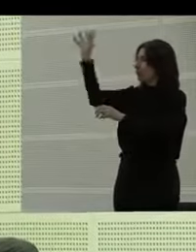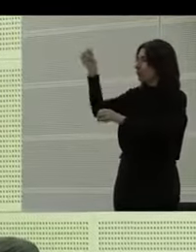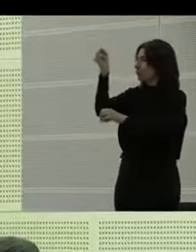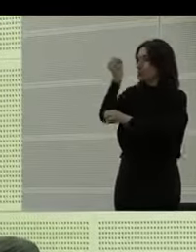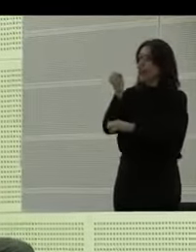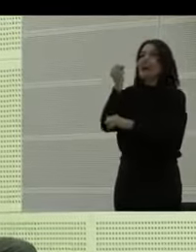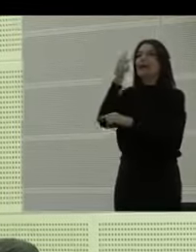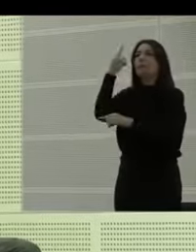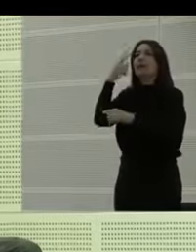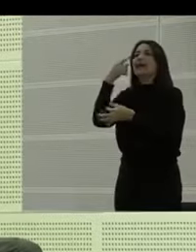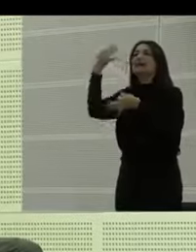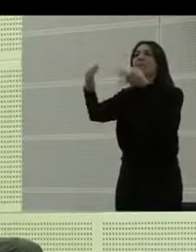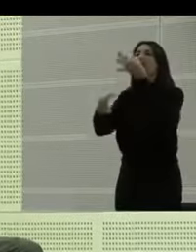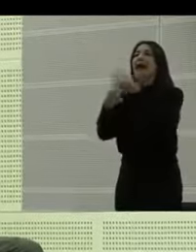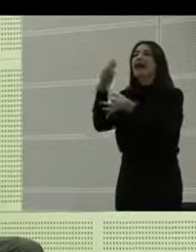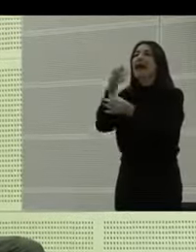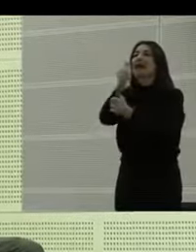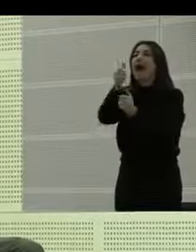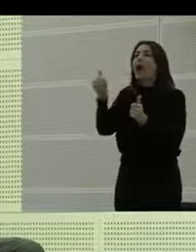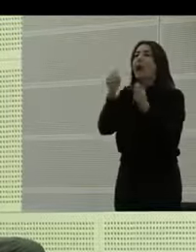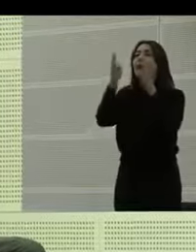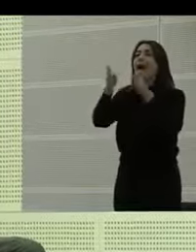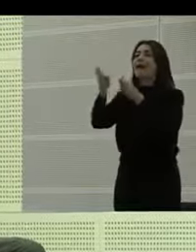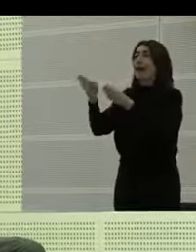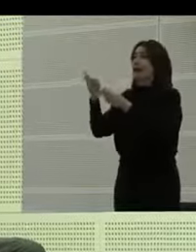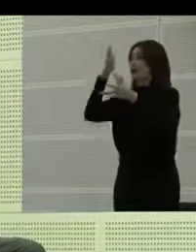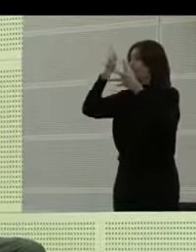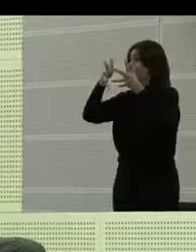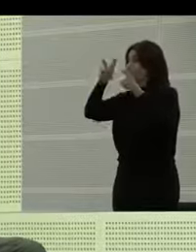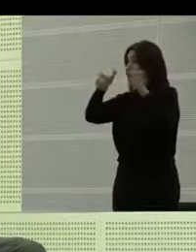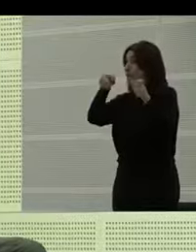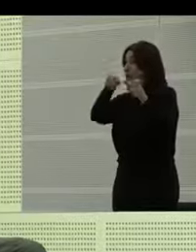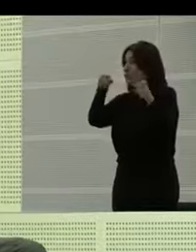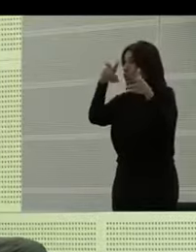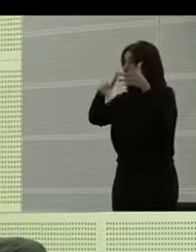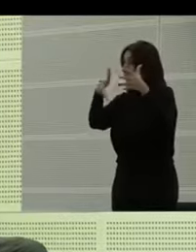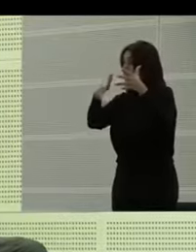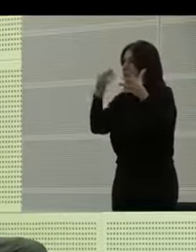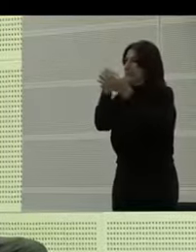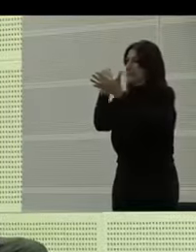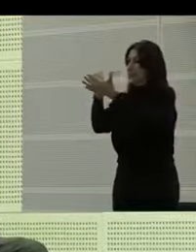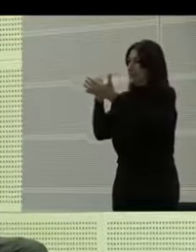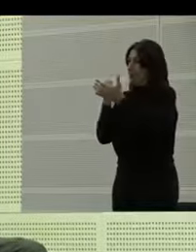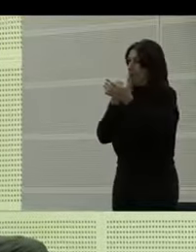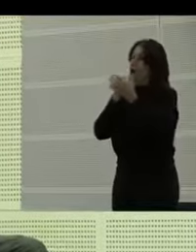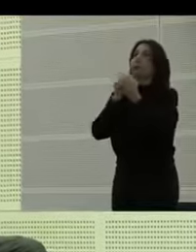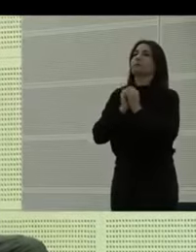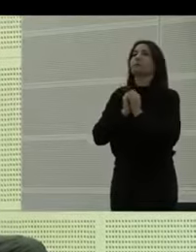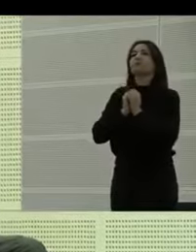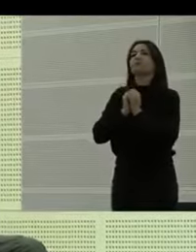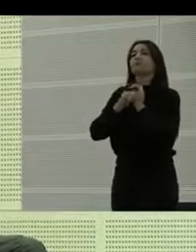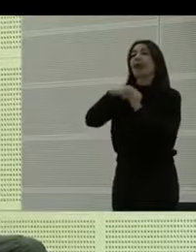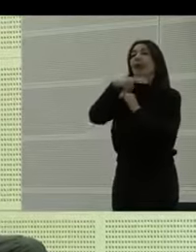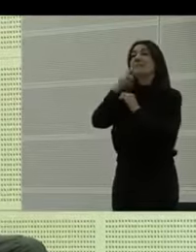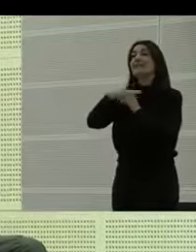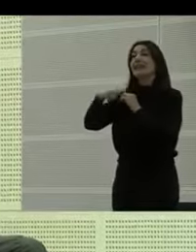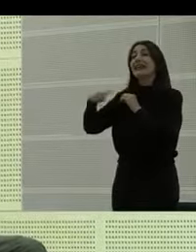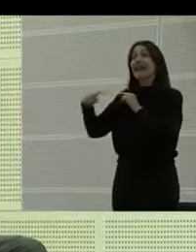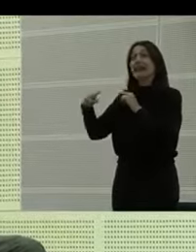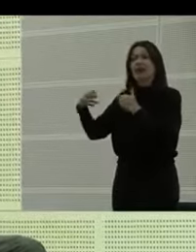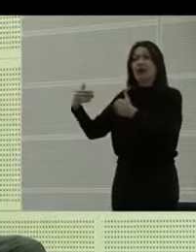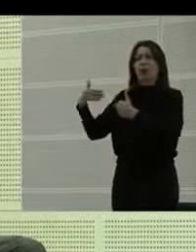alcune caratteristiche psicologiche degli individui. Cuffie. La Sirenetta mi ha